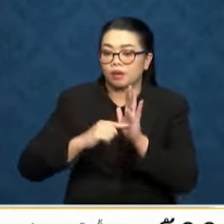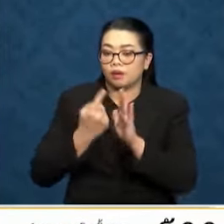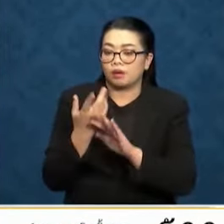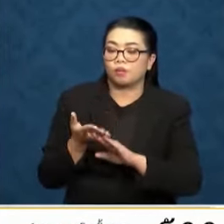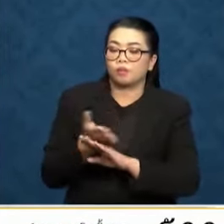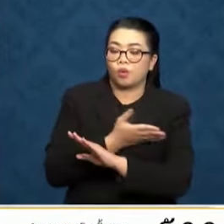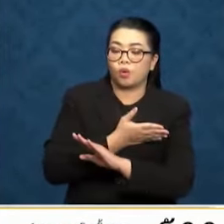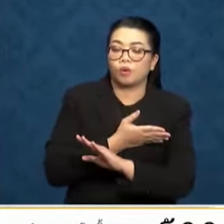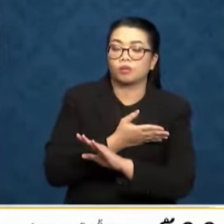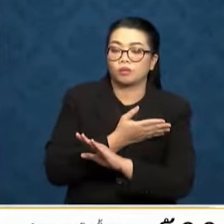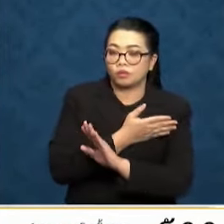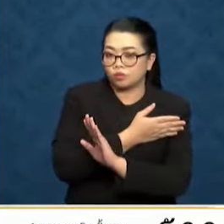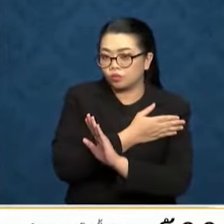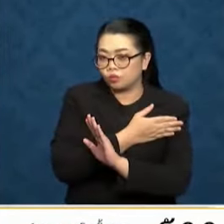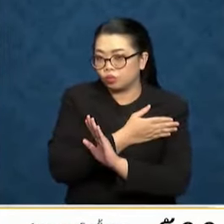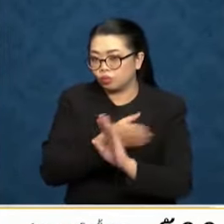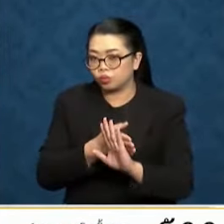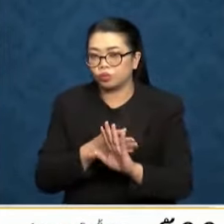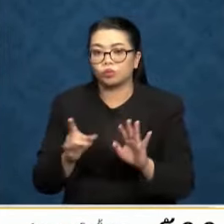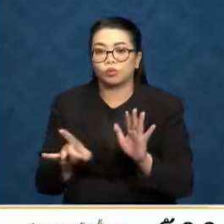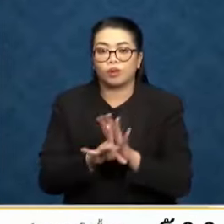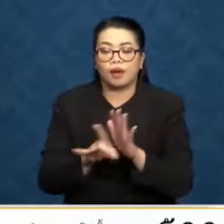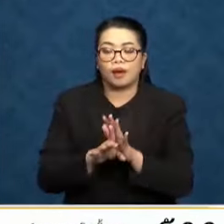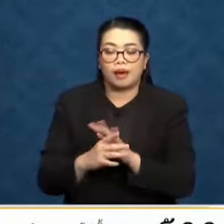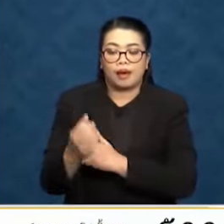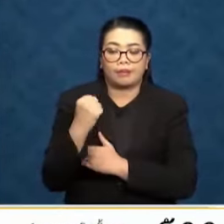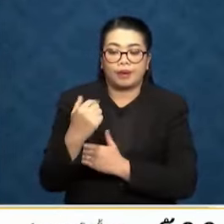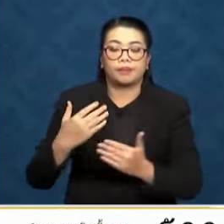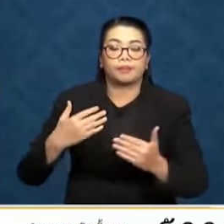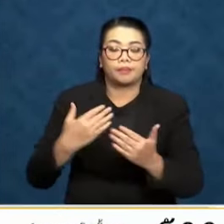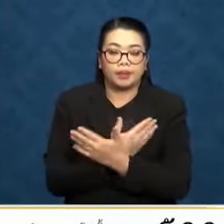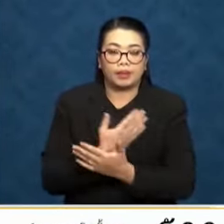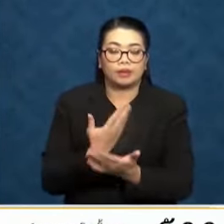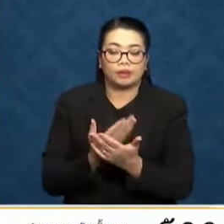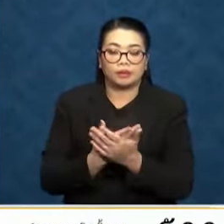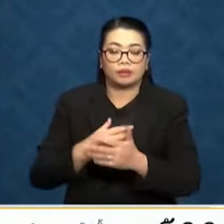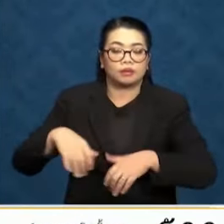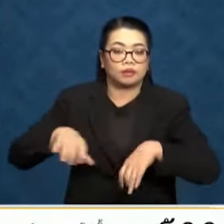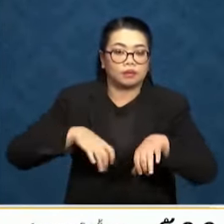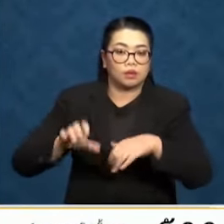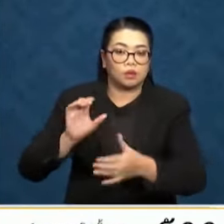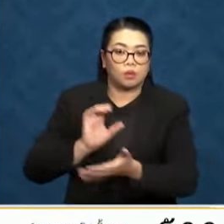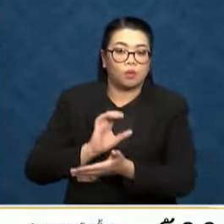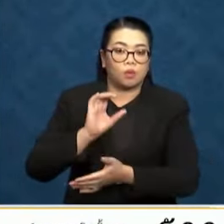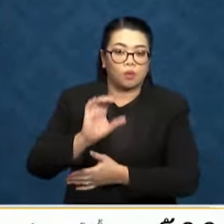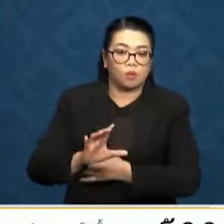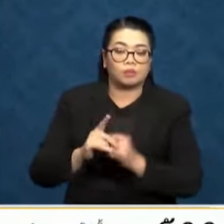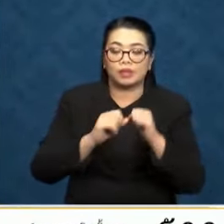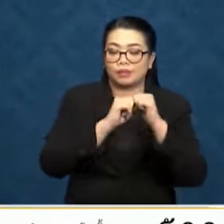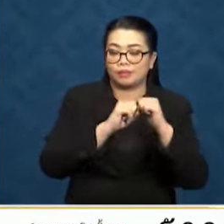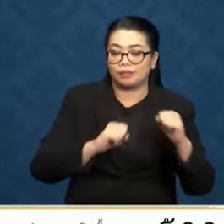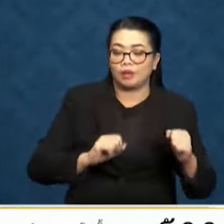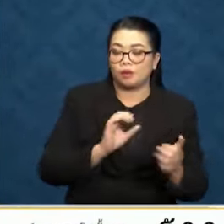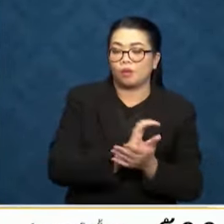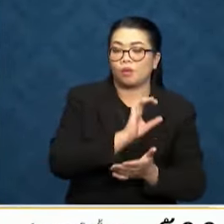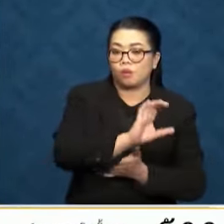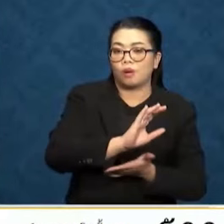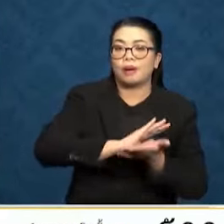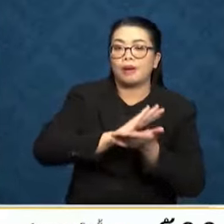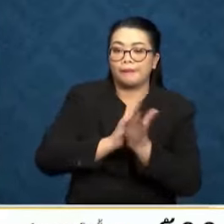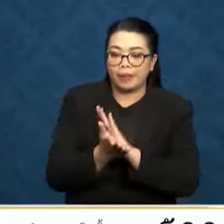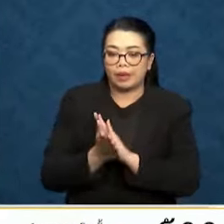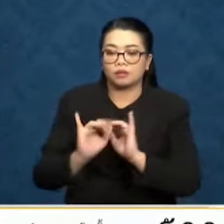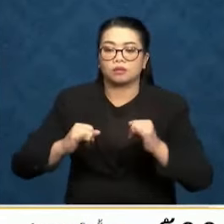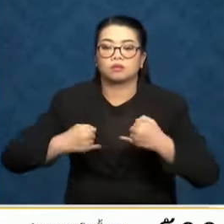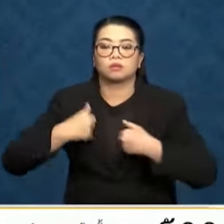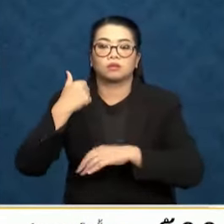ค่ะและเปลี่ยนอำนาจการจัดสรรงบประมาณนะคะจากสำนักงบประมาณให้มาอยู่ที่เจ้า